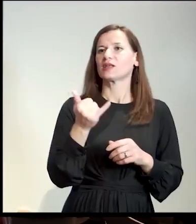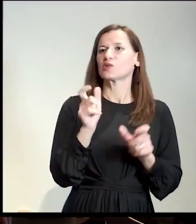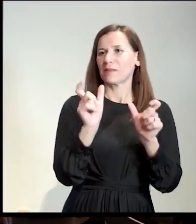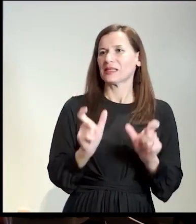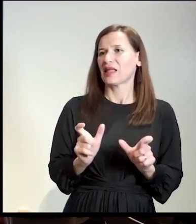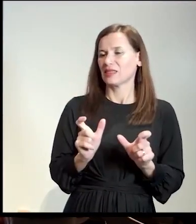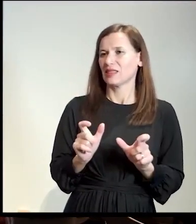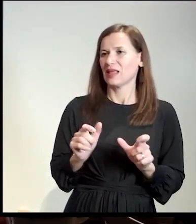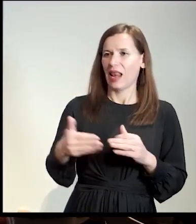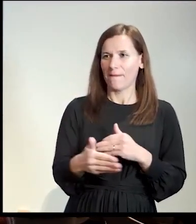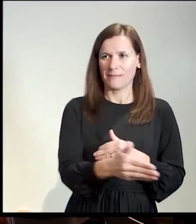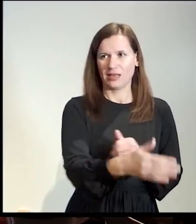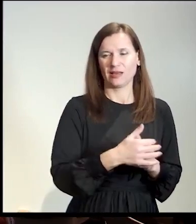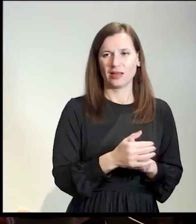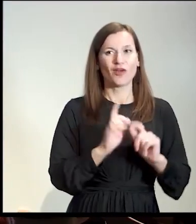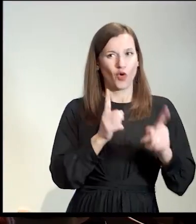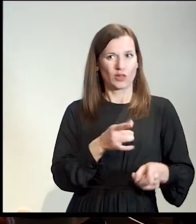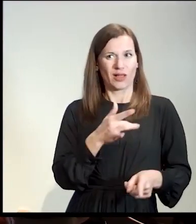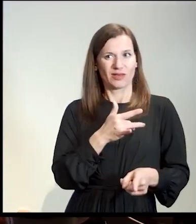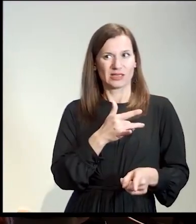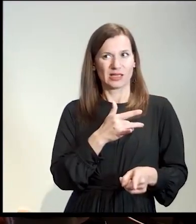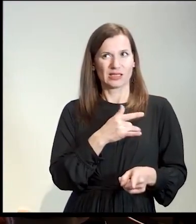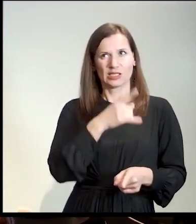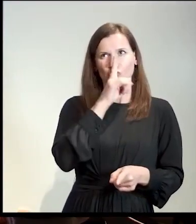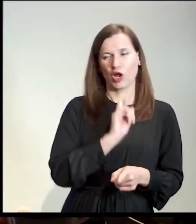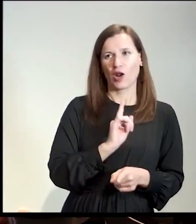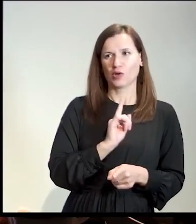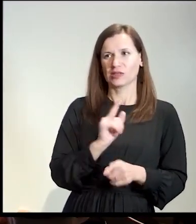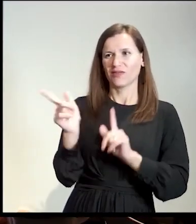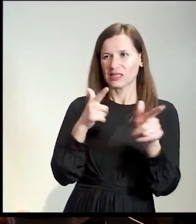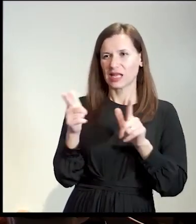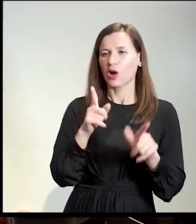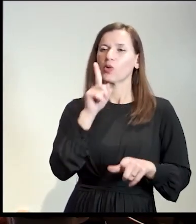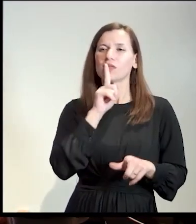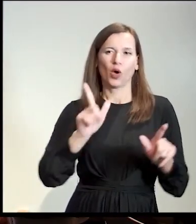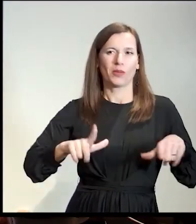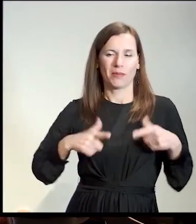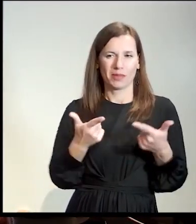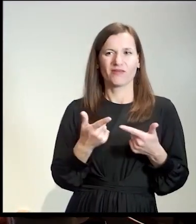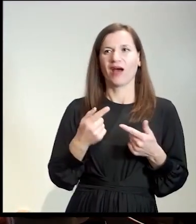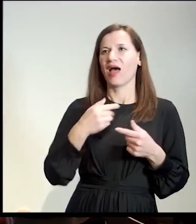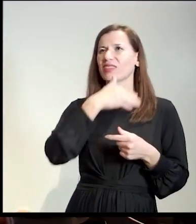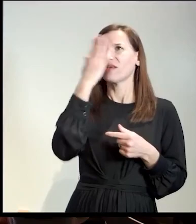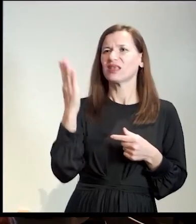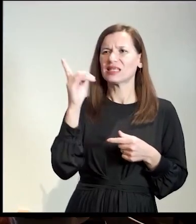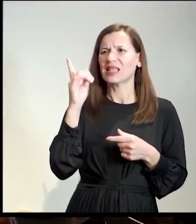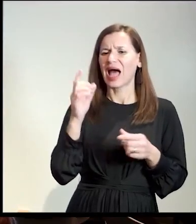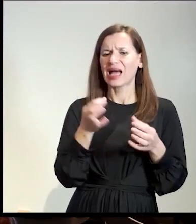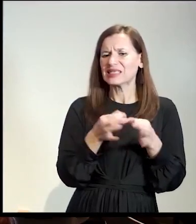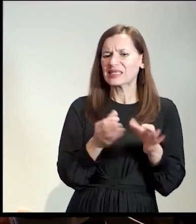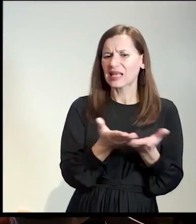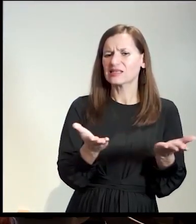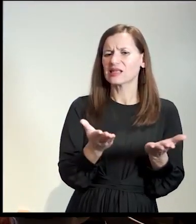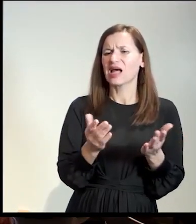Vojna v srcih, žalost v zraku tiho prebiva, nevihtna celica strahu se s temo